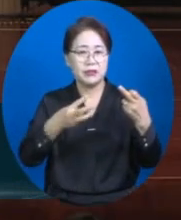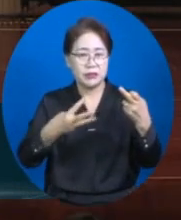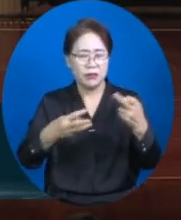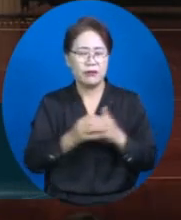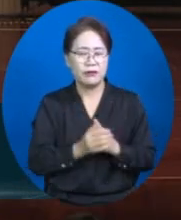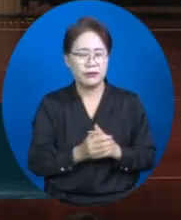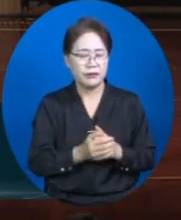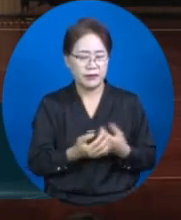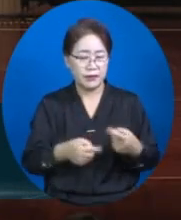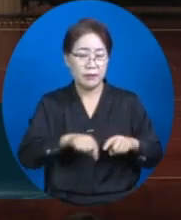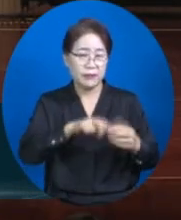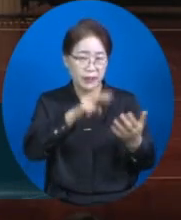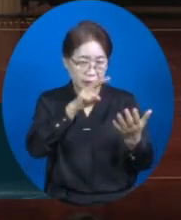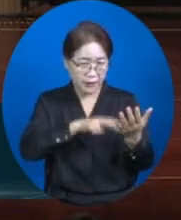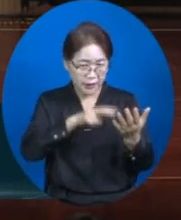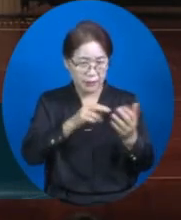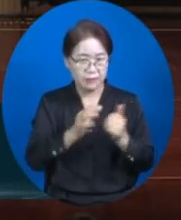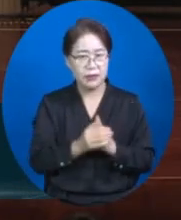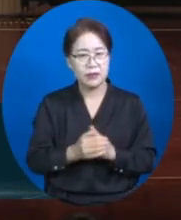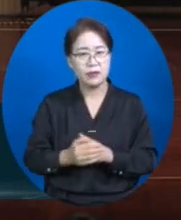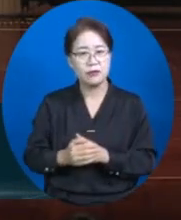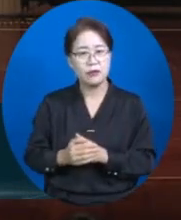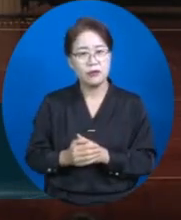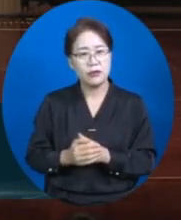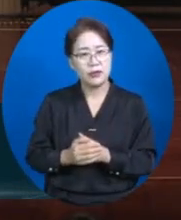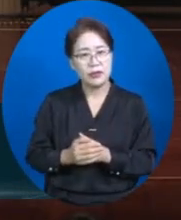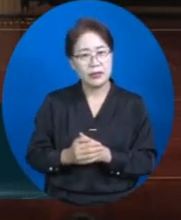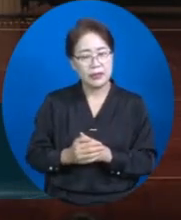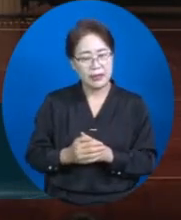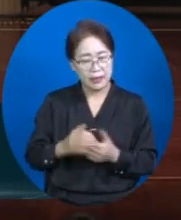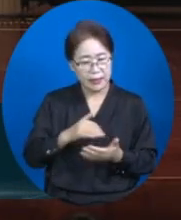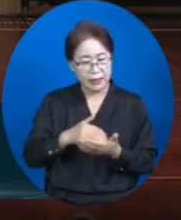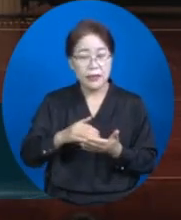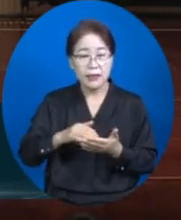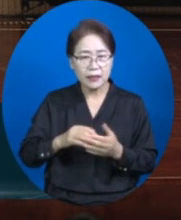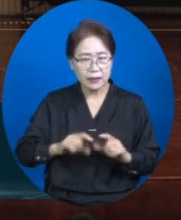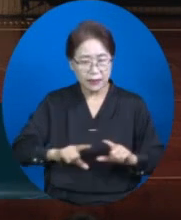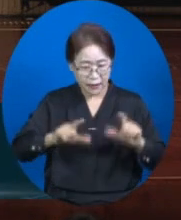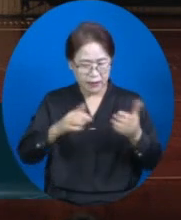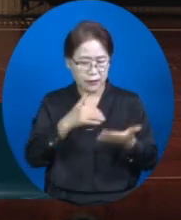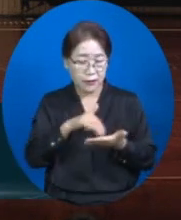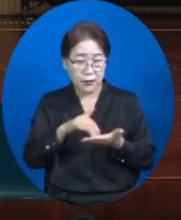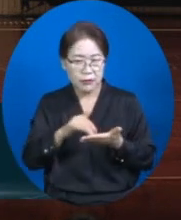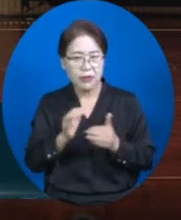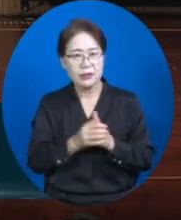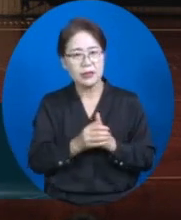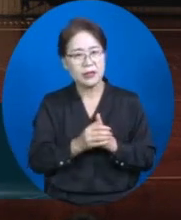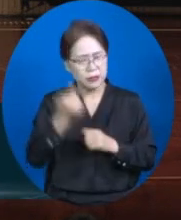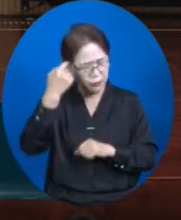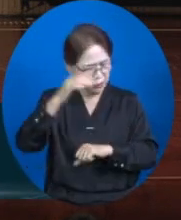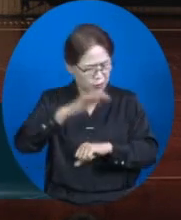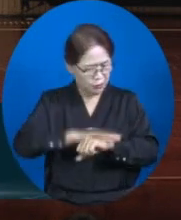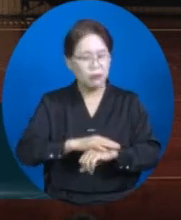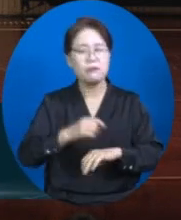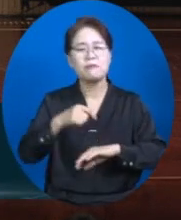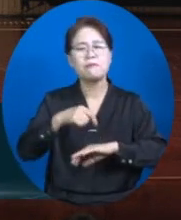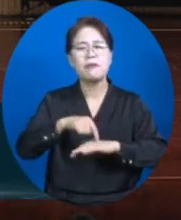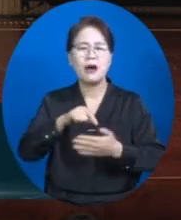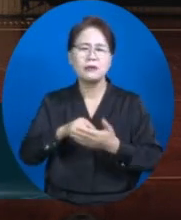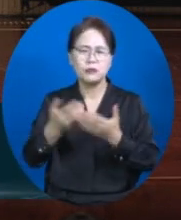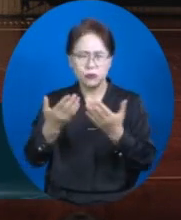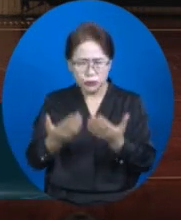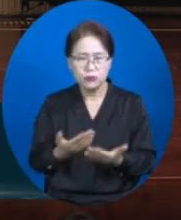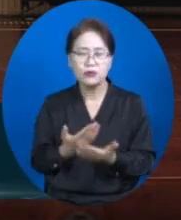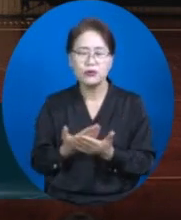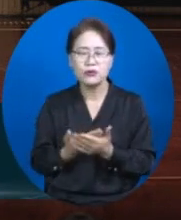함께 읽겠습니다 다 같이요 우리에게 우리 날 계수함을 가르쳐사 지혜로운 마음을 얻게 하소서